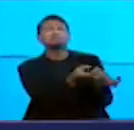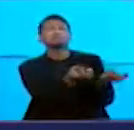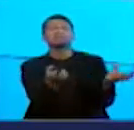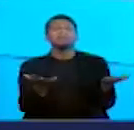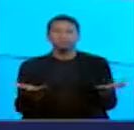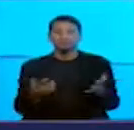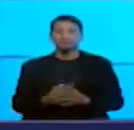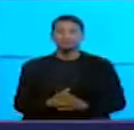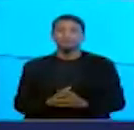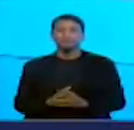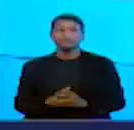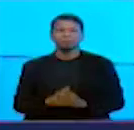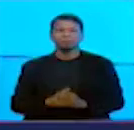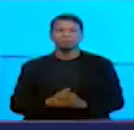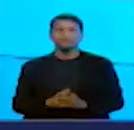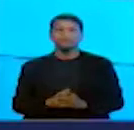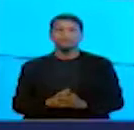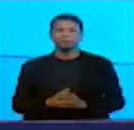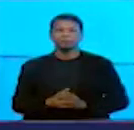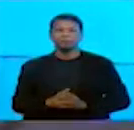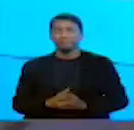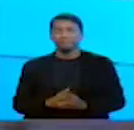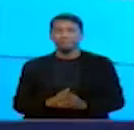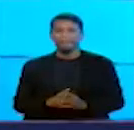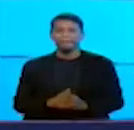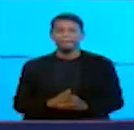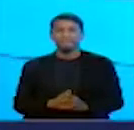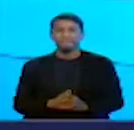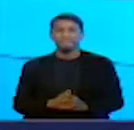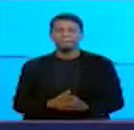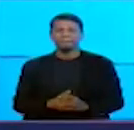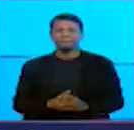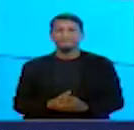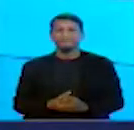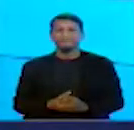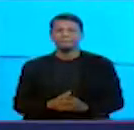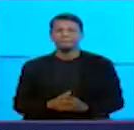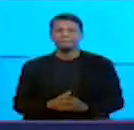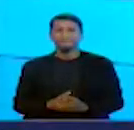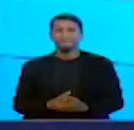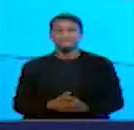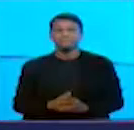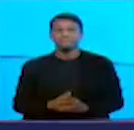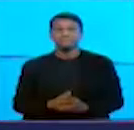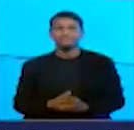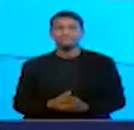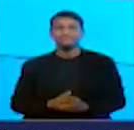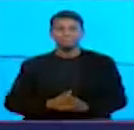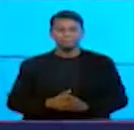sekarang 2 aja. Kalau mau komen ala wartawan. Bisa ke tempat lain, tau ya. Oh, itu.